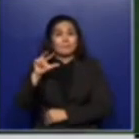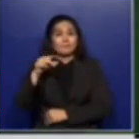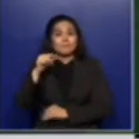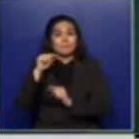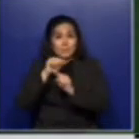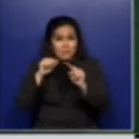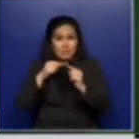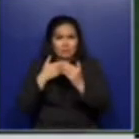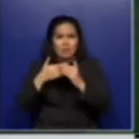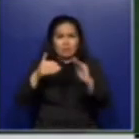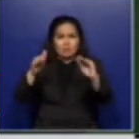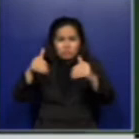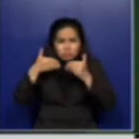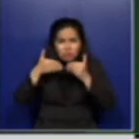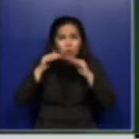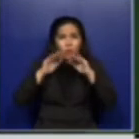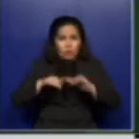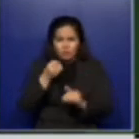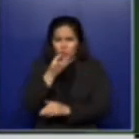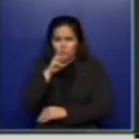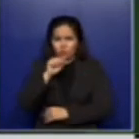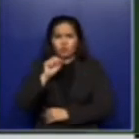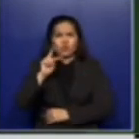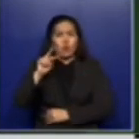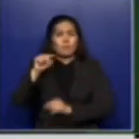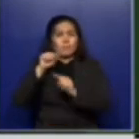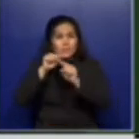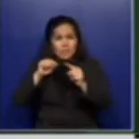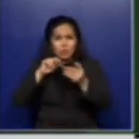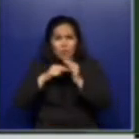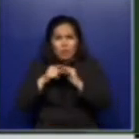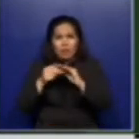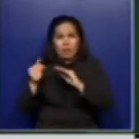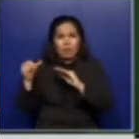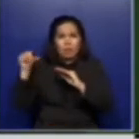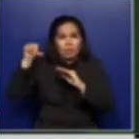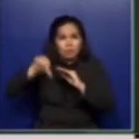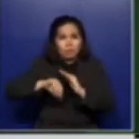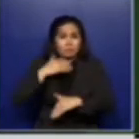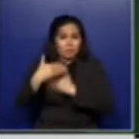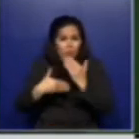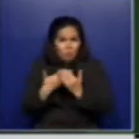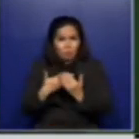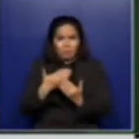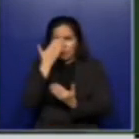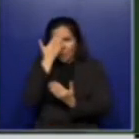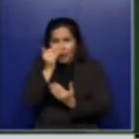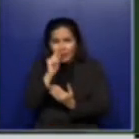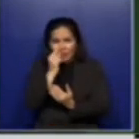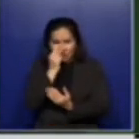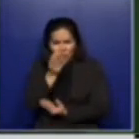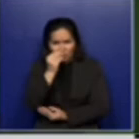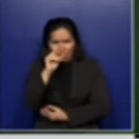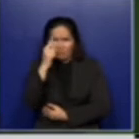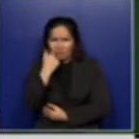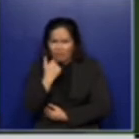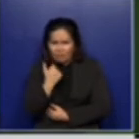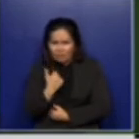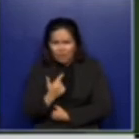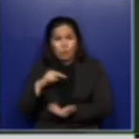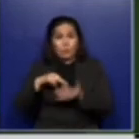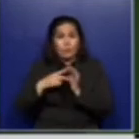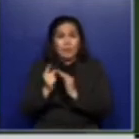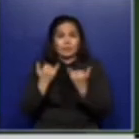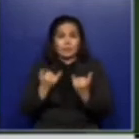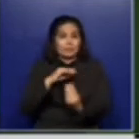13% การนำเข้าลดลง 16.2% ความหมายคืออะไรความหมายคือขนาดนี้เนี่ยมันไม่มีการเคลื่อนไหวทางด้านเศรษฐ